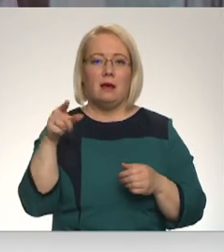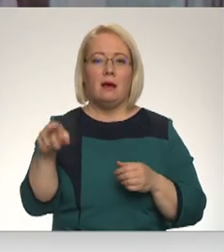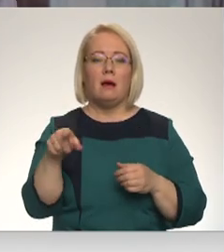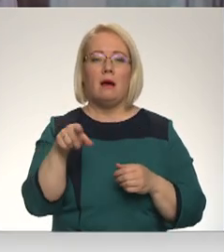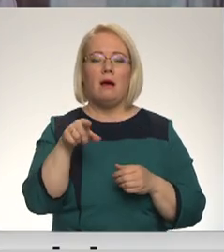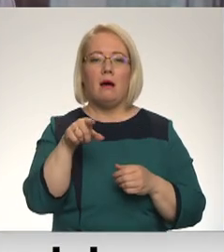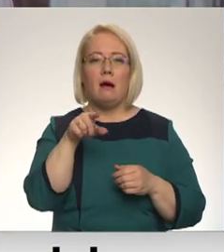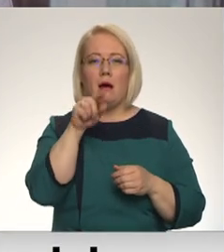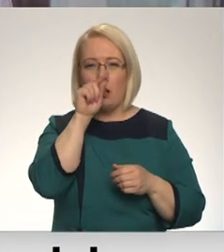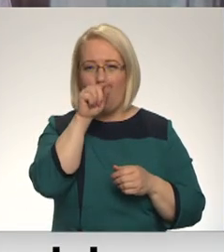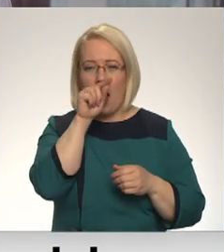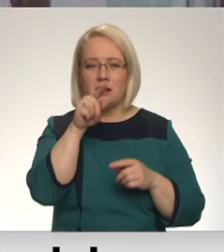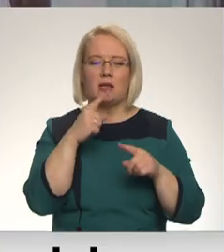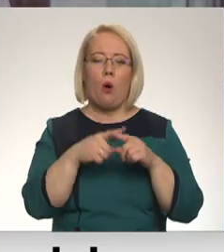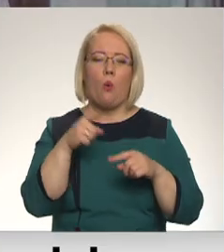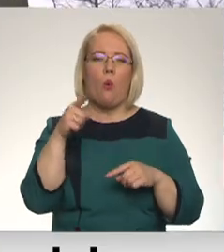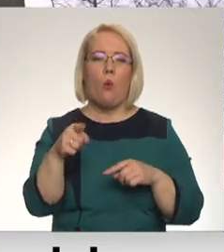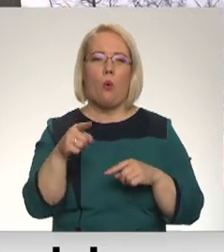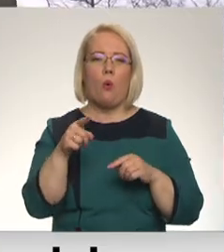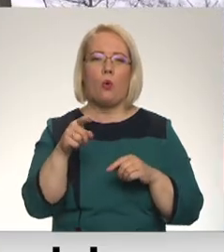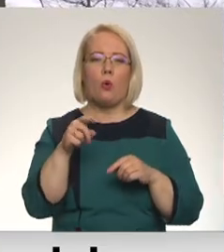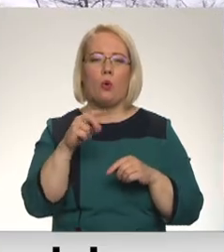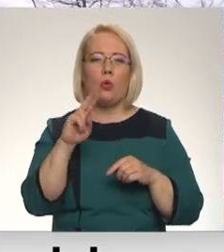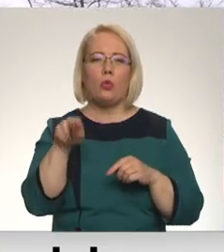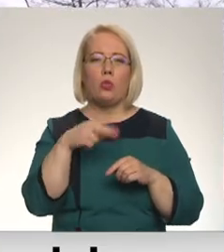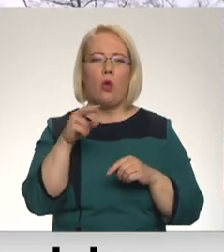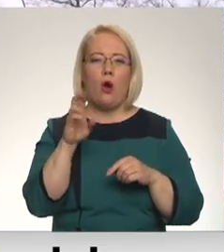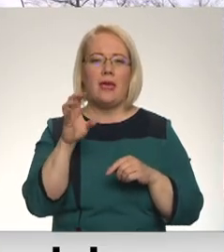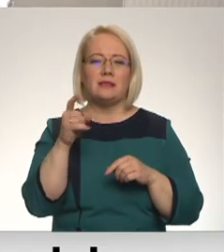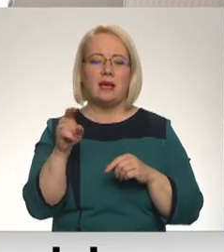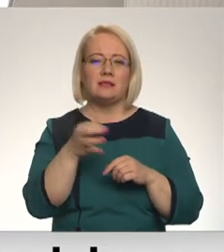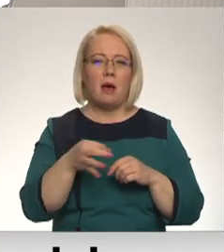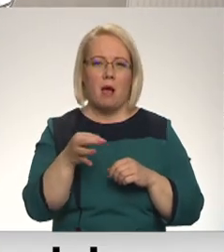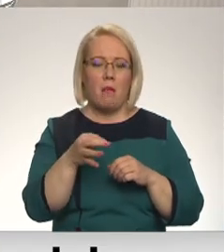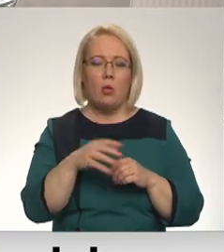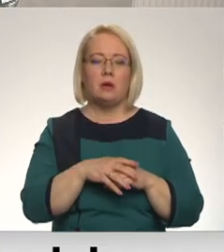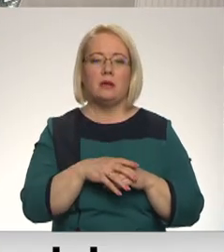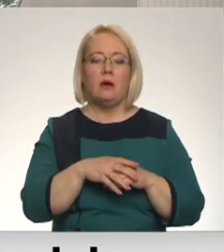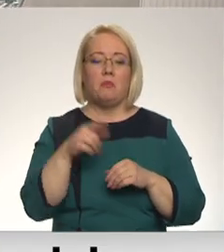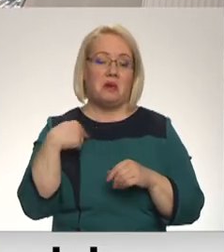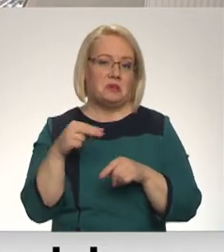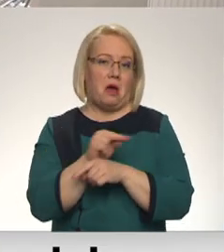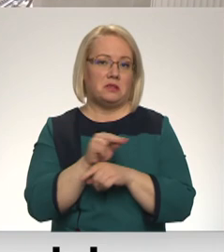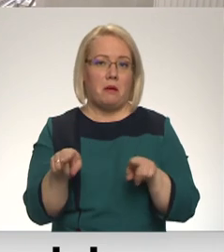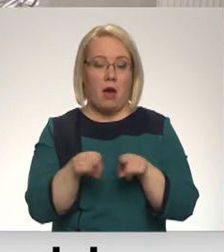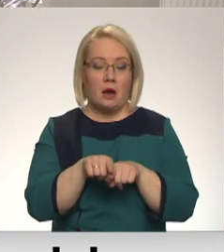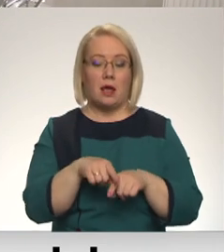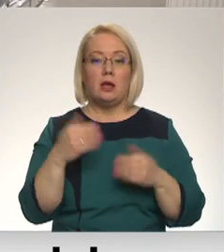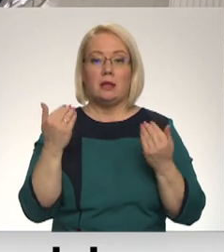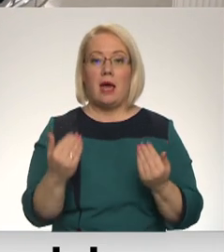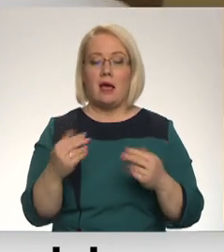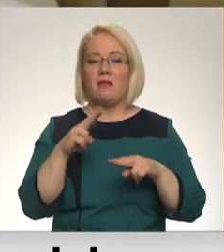Doņeckas apgabalos, tad arī Austrumu slimnīca mēs uzņēmām pacientus un mēs ārstējām. Šobrīd esošo gultas vietu skaits slimnīcās